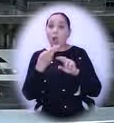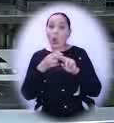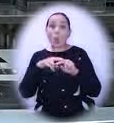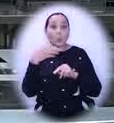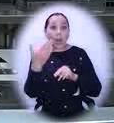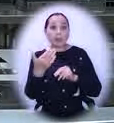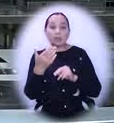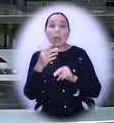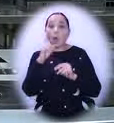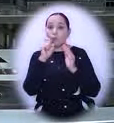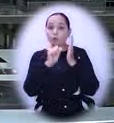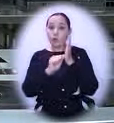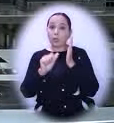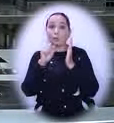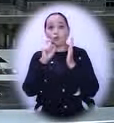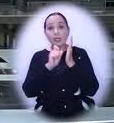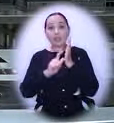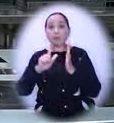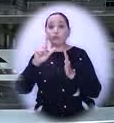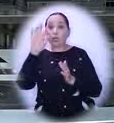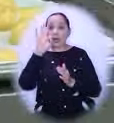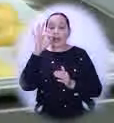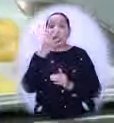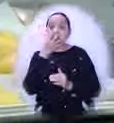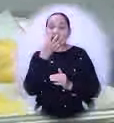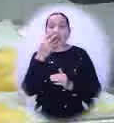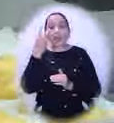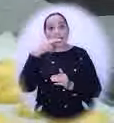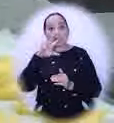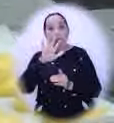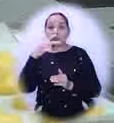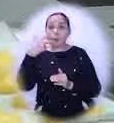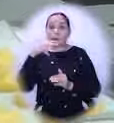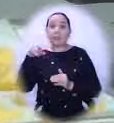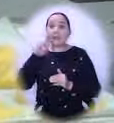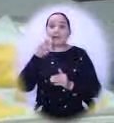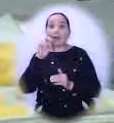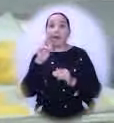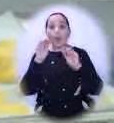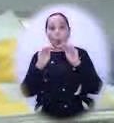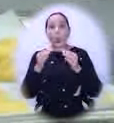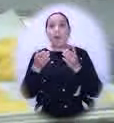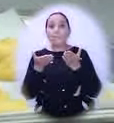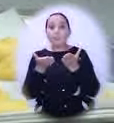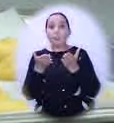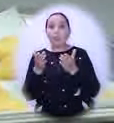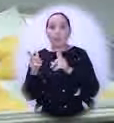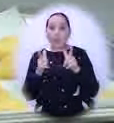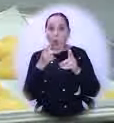bularni 160-170 darajadagi issiqlikka 25-30 daqiqaga qo'yib pishirib olamiz.